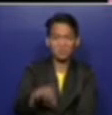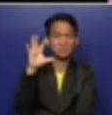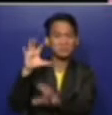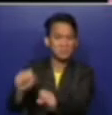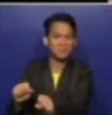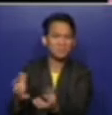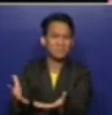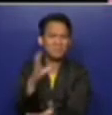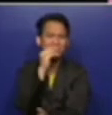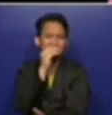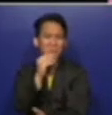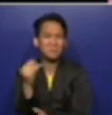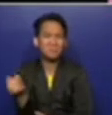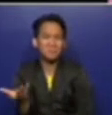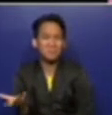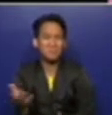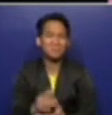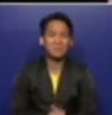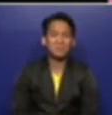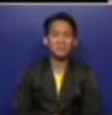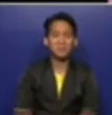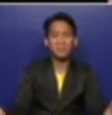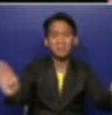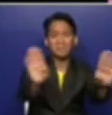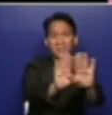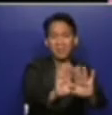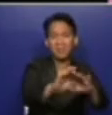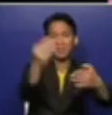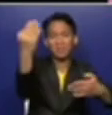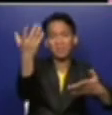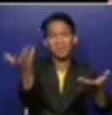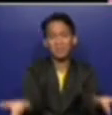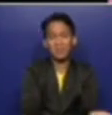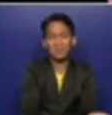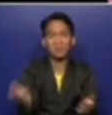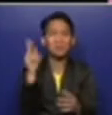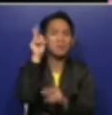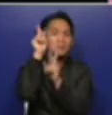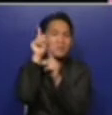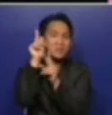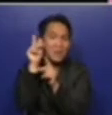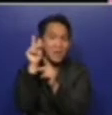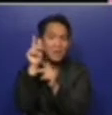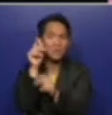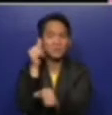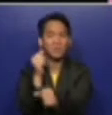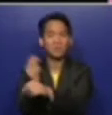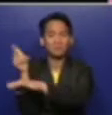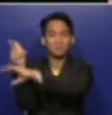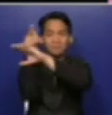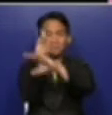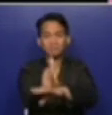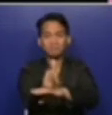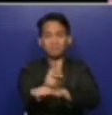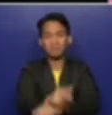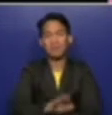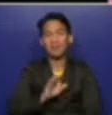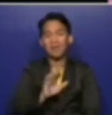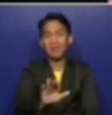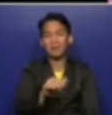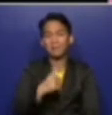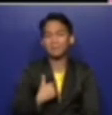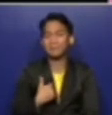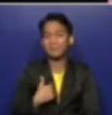อาคารสถานที่ต่างๆปิดกั้นสื่อมวลชนไม่ให้เสนอข่าวที่น่านครับน่านกระซิ